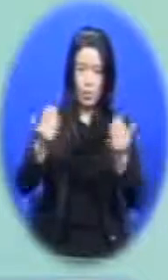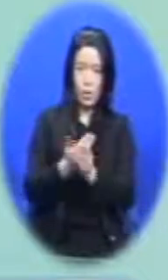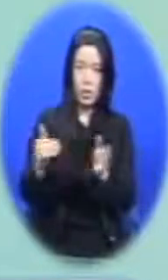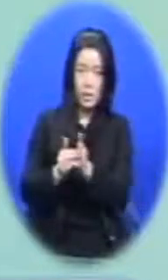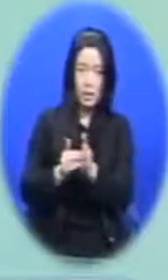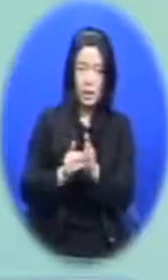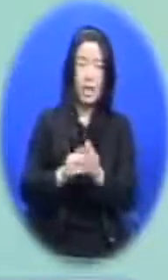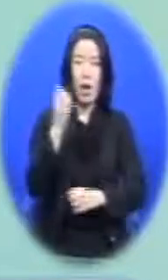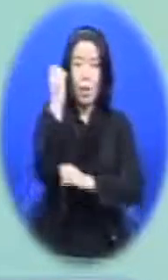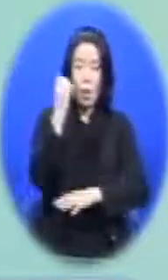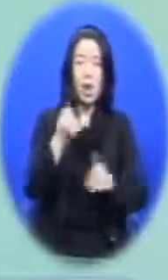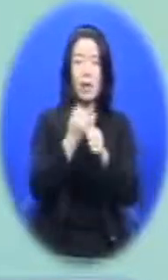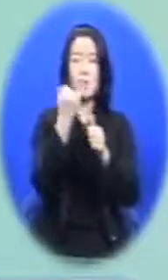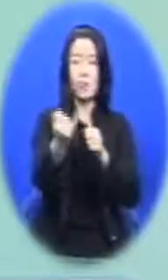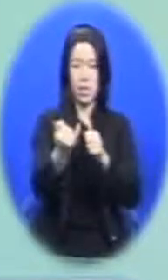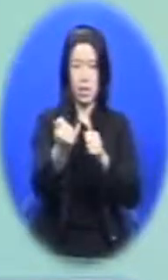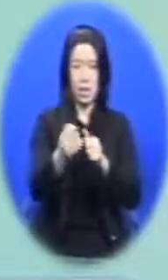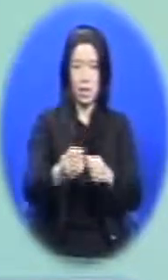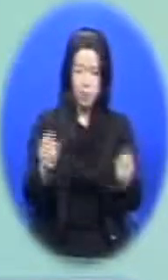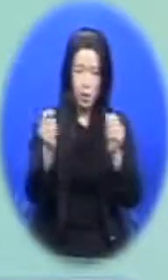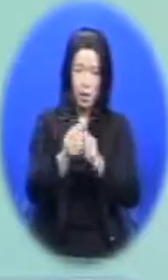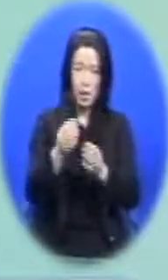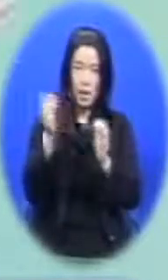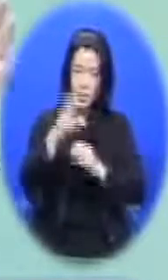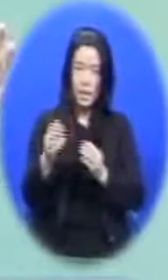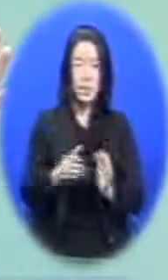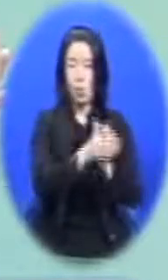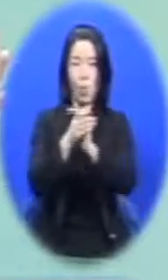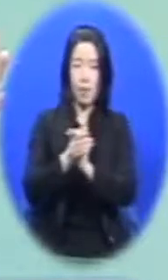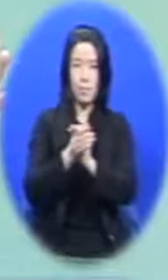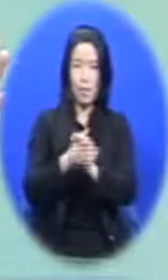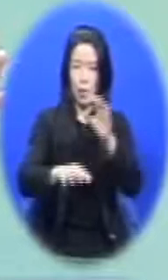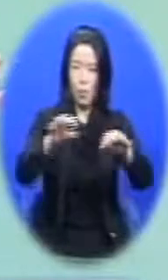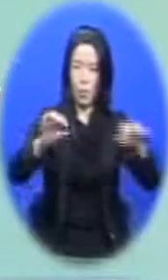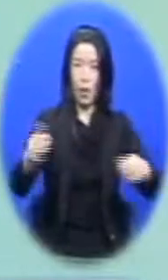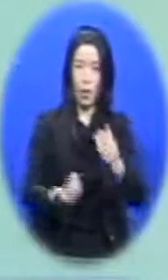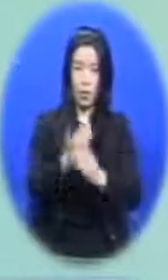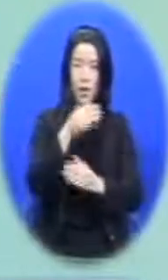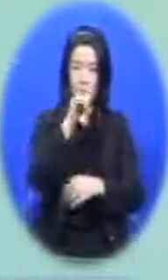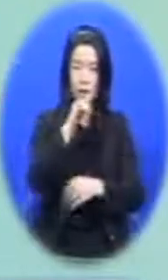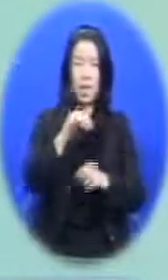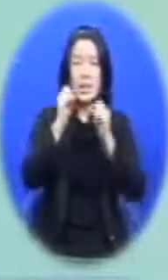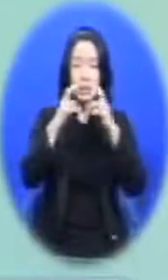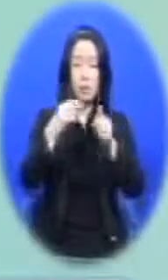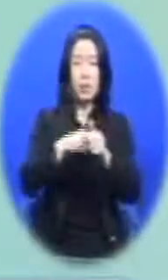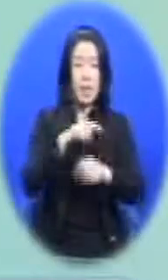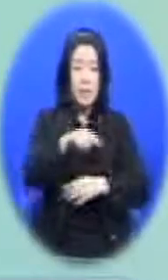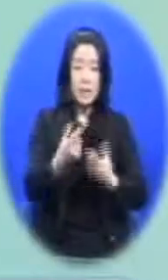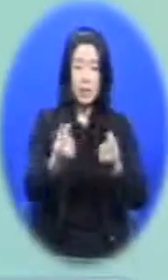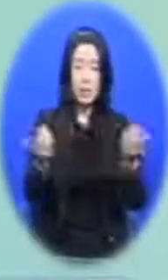돌아가서 본 부인과 화합하는 일이 도처에서 일어났습니다. 그 선교사님들이 그런 일을